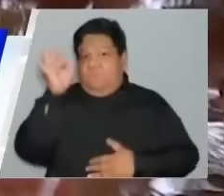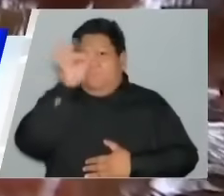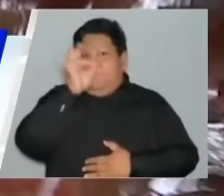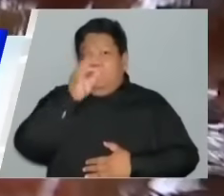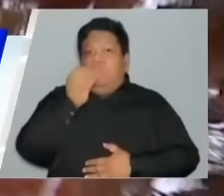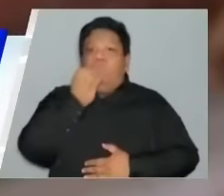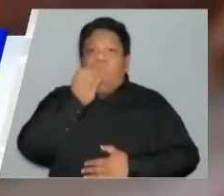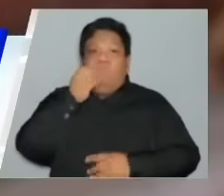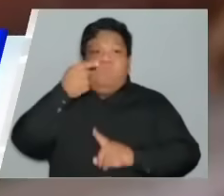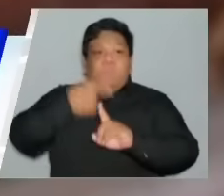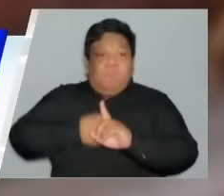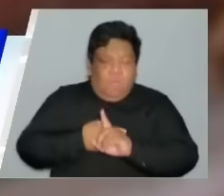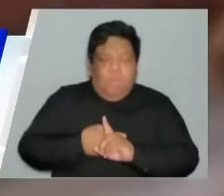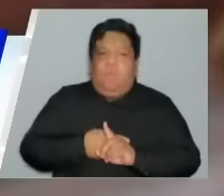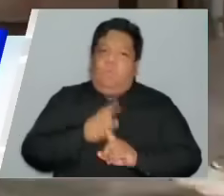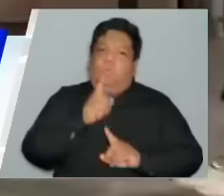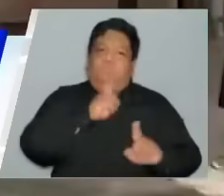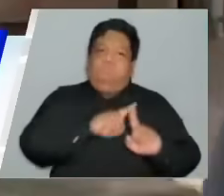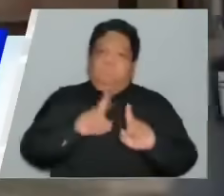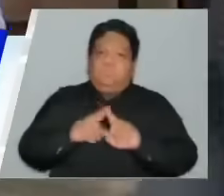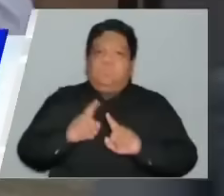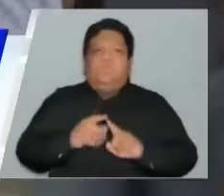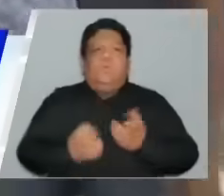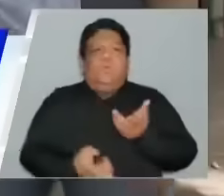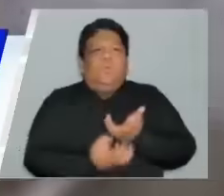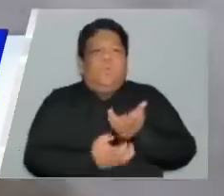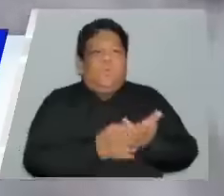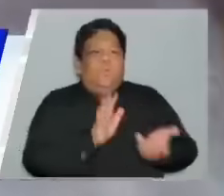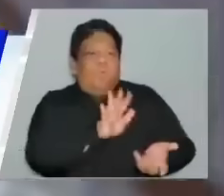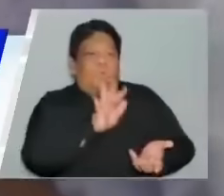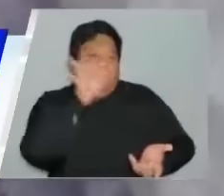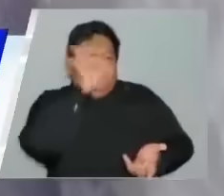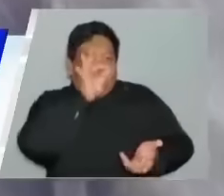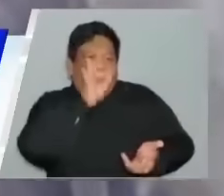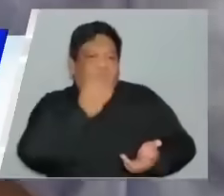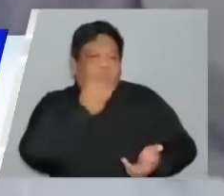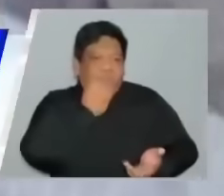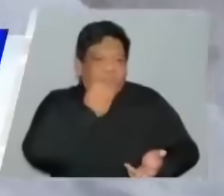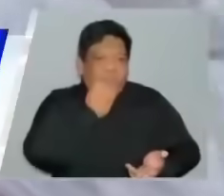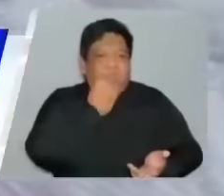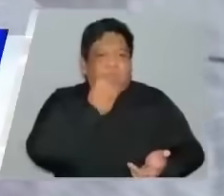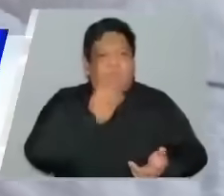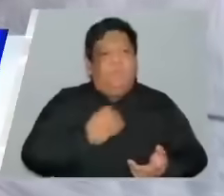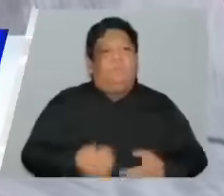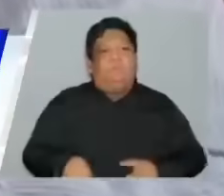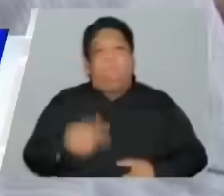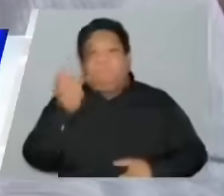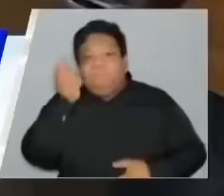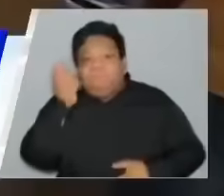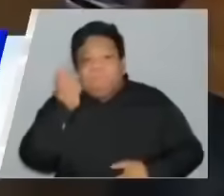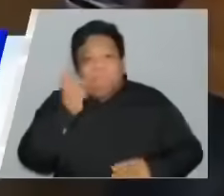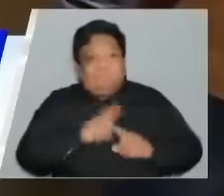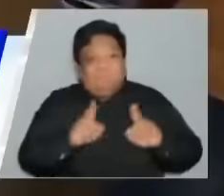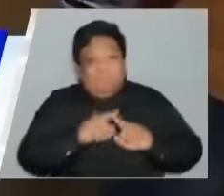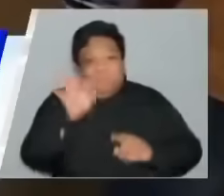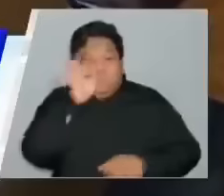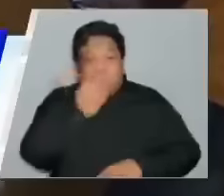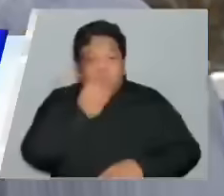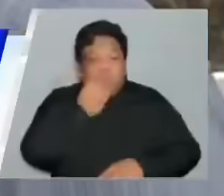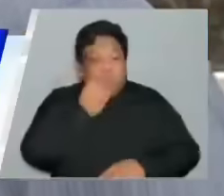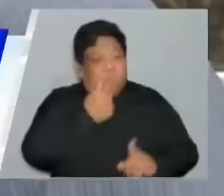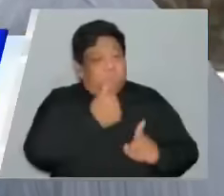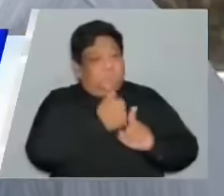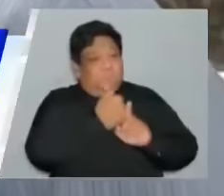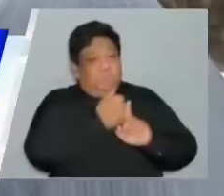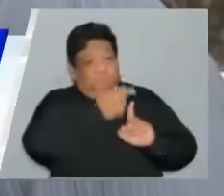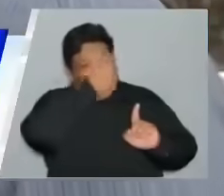ibang lutong bahay na tatak Pinoy. Gina G sa pag-try ng Pinoy foods, ang German na si Martin Henry.